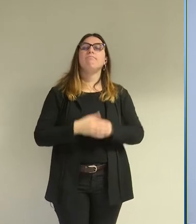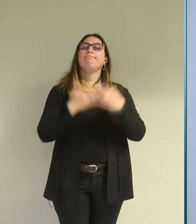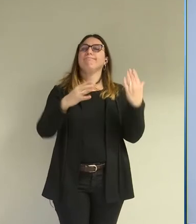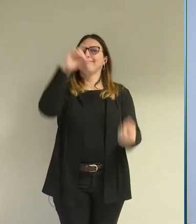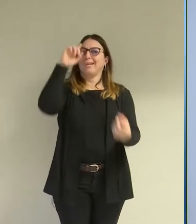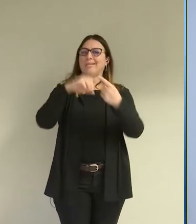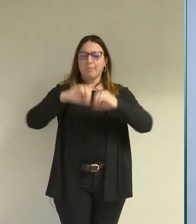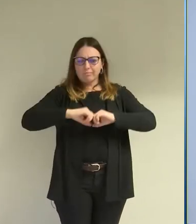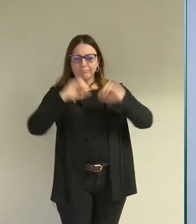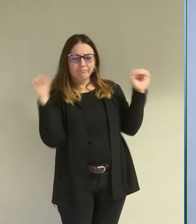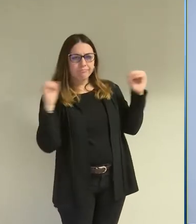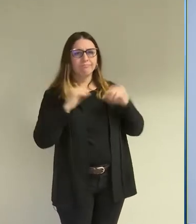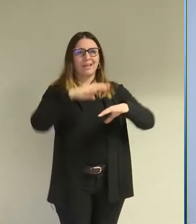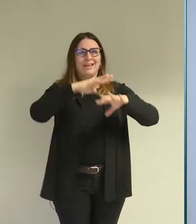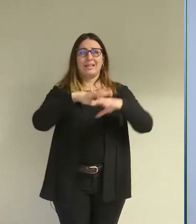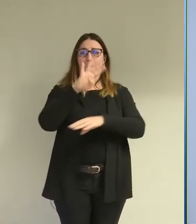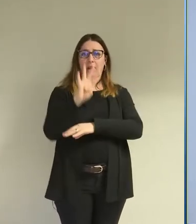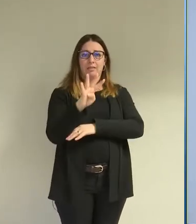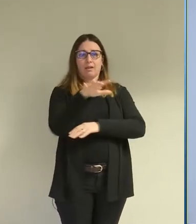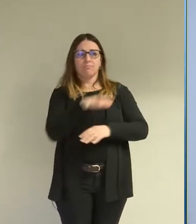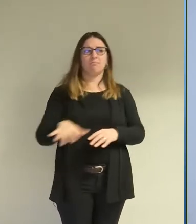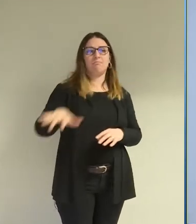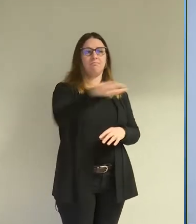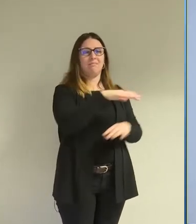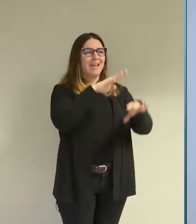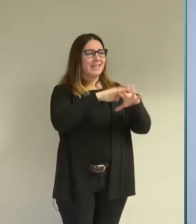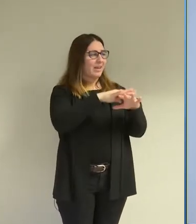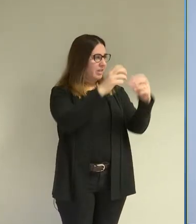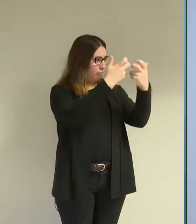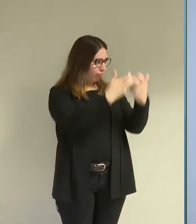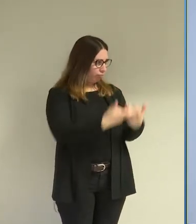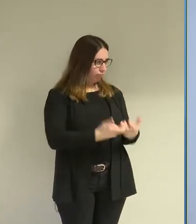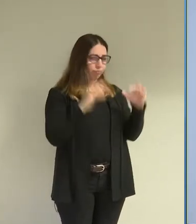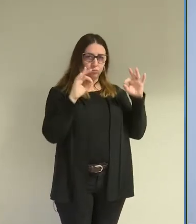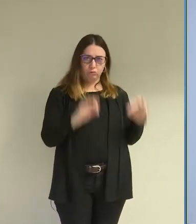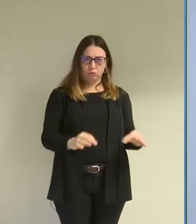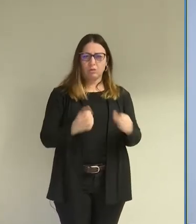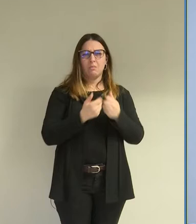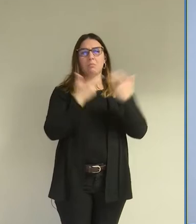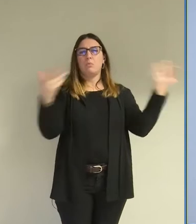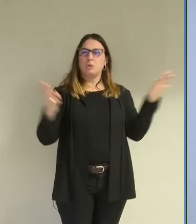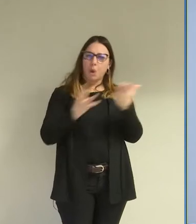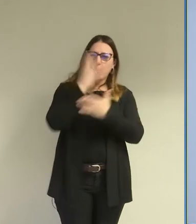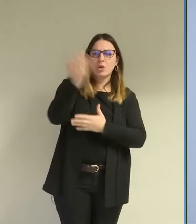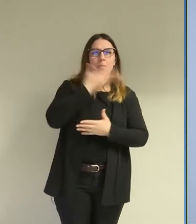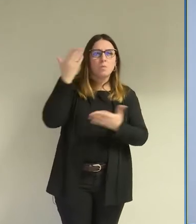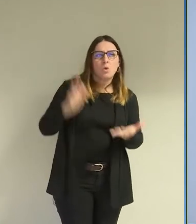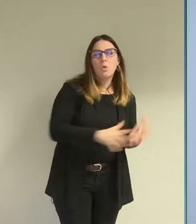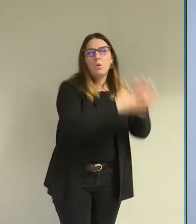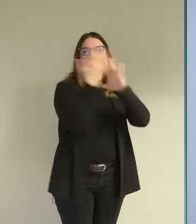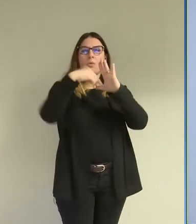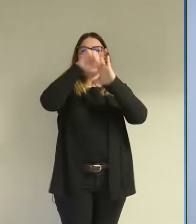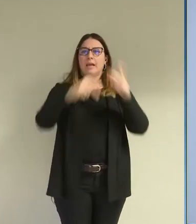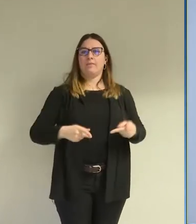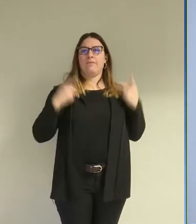le secteur 4 et notamment les quartiers que vous évoquez font l'objet de nombreux projets d'amélioration du cadre de vie menée